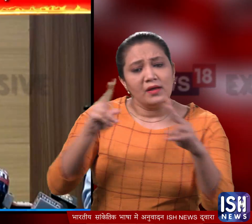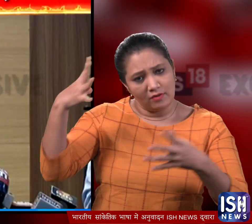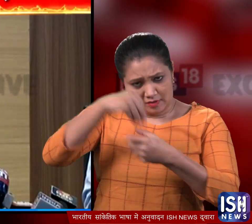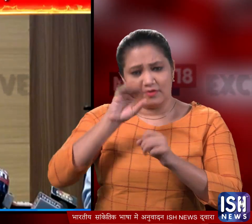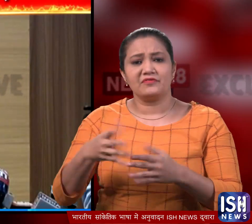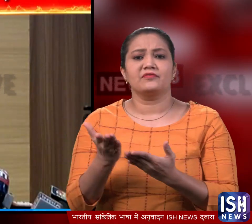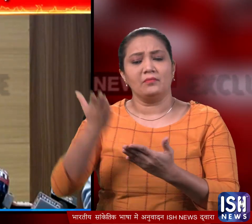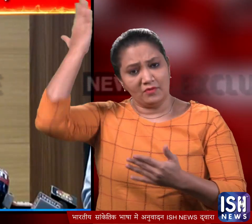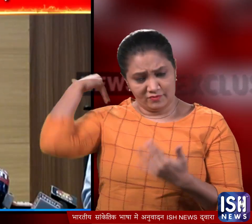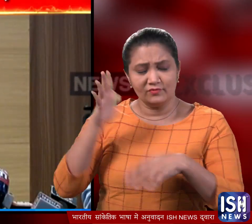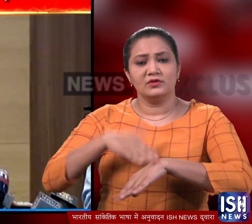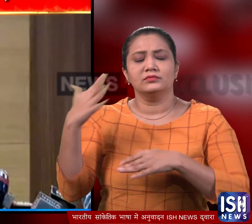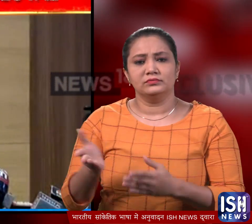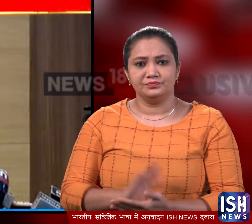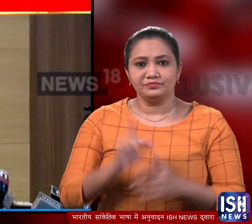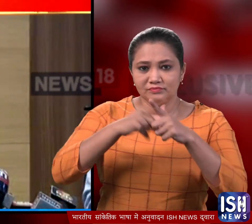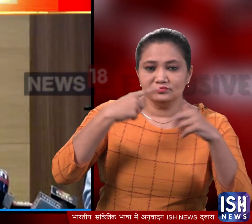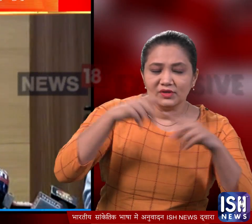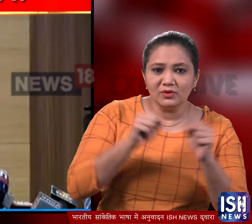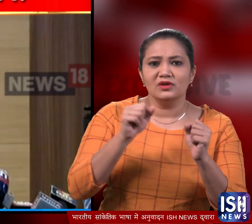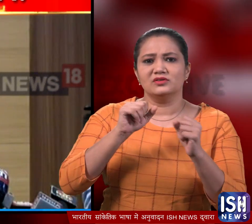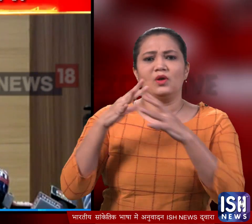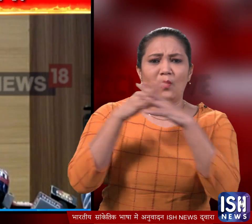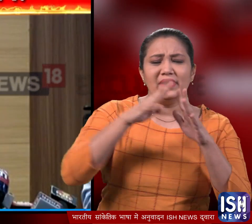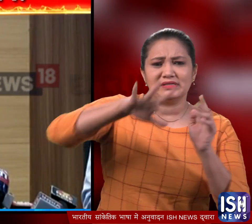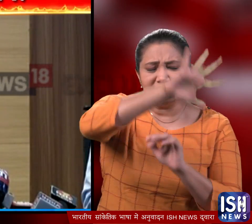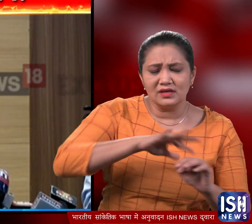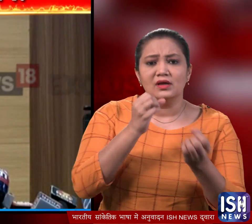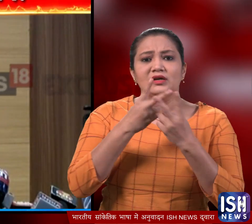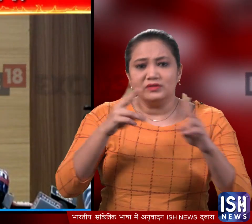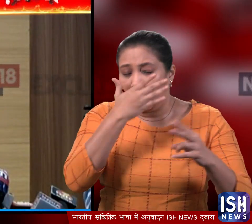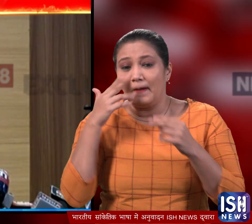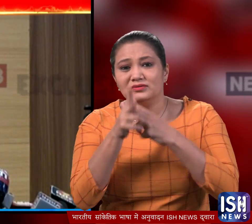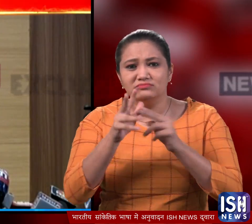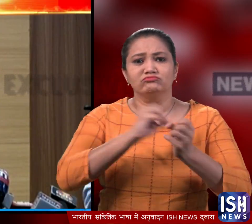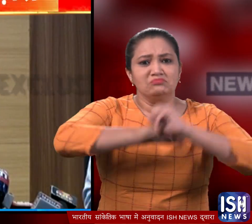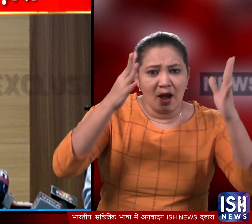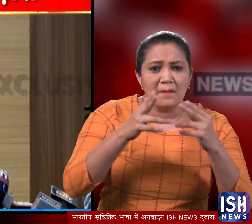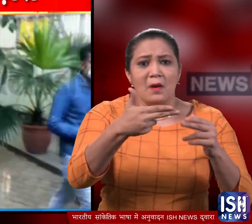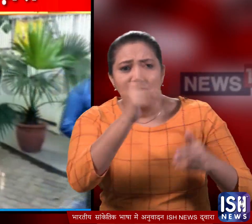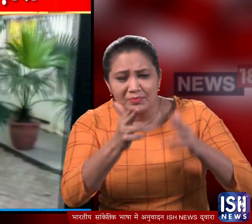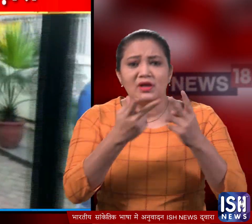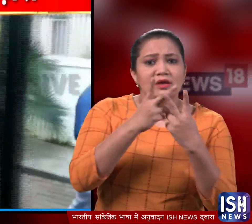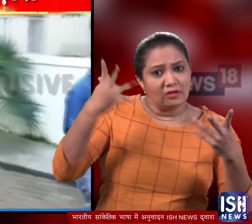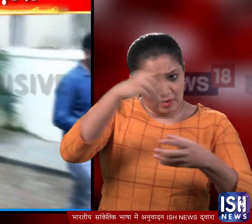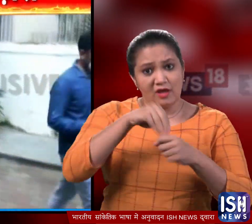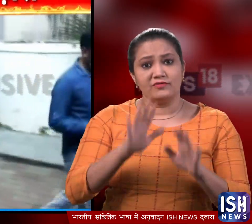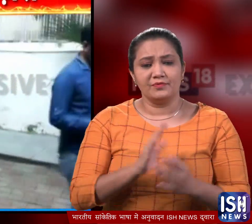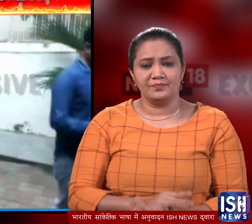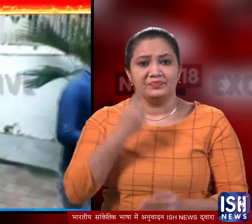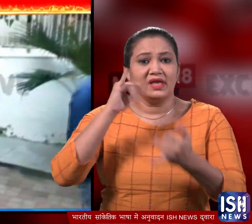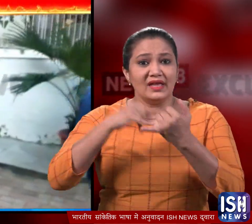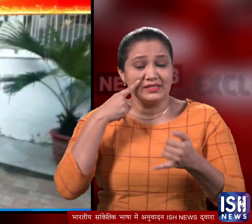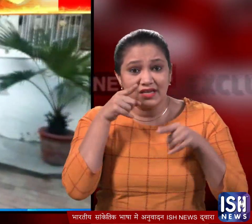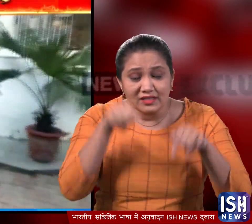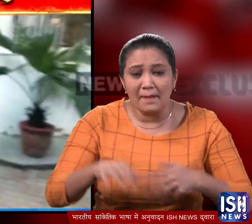है। ये जम्मू कश्मीर और रेस्ट ऑफ इंडिया में कई टेरर एक्टिविटीज में इन्वॉल्व रहा है। दावा किया गया कि ISI